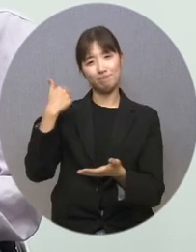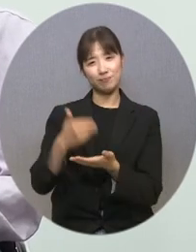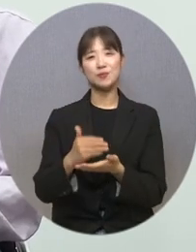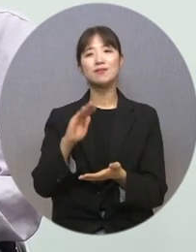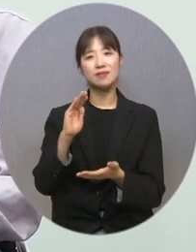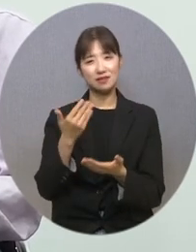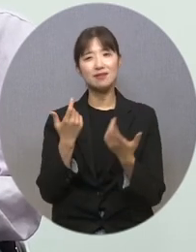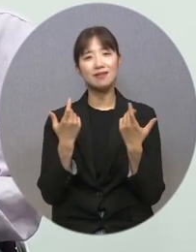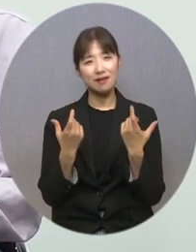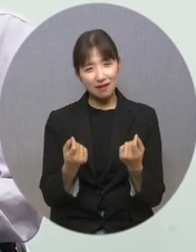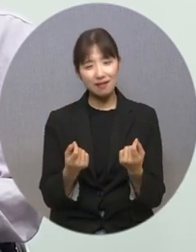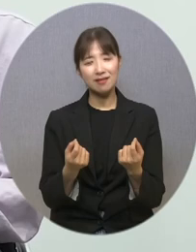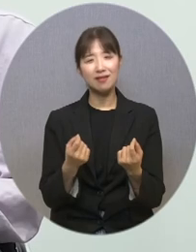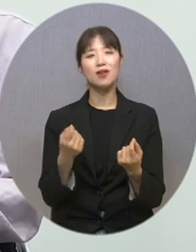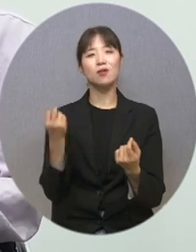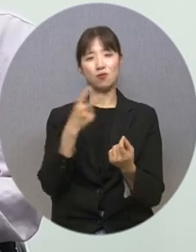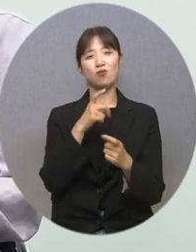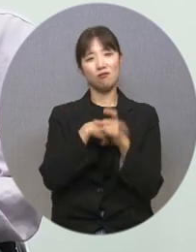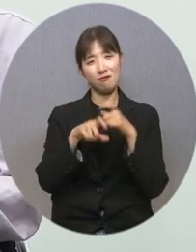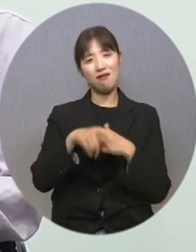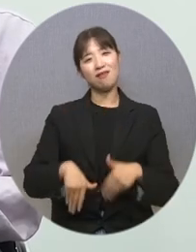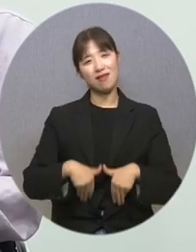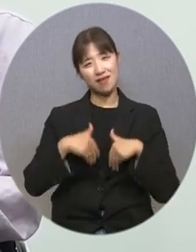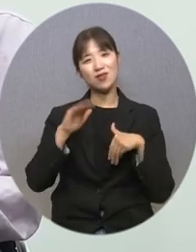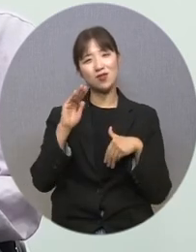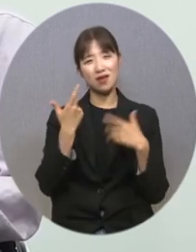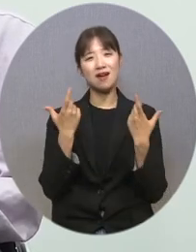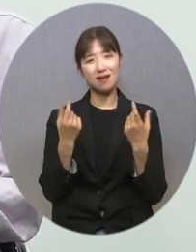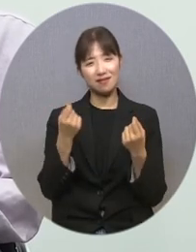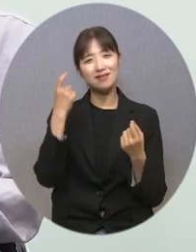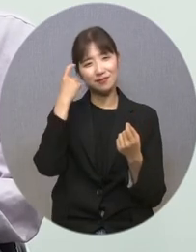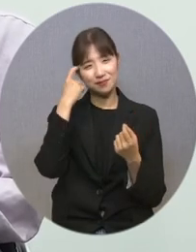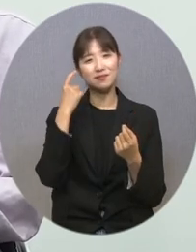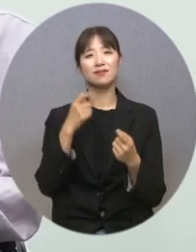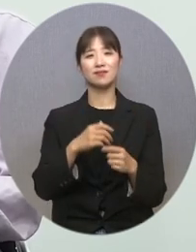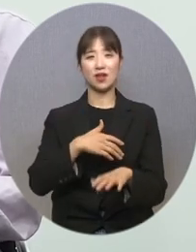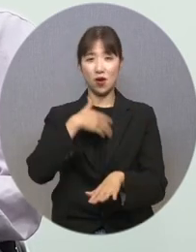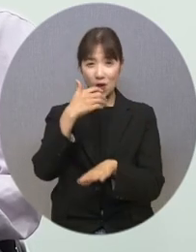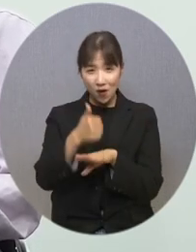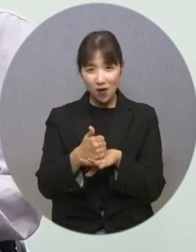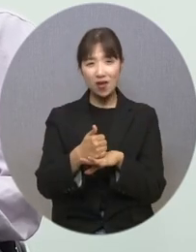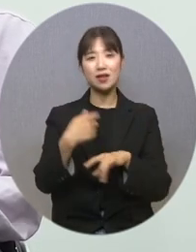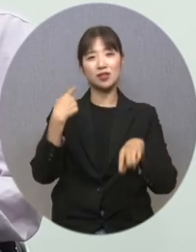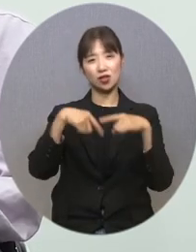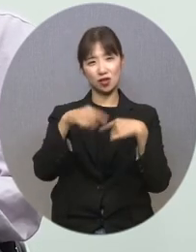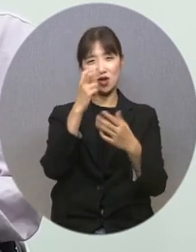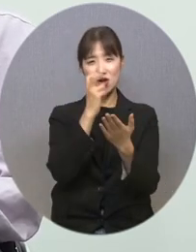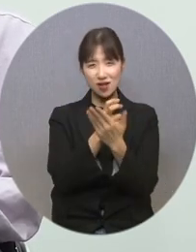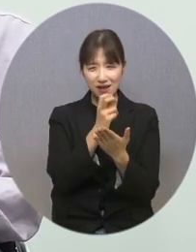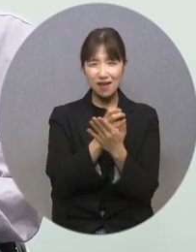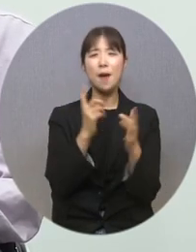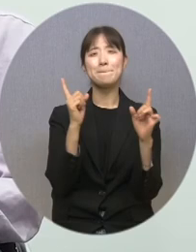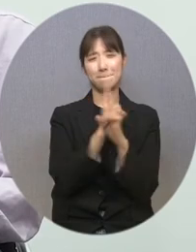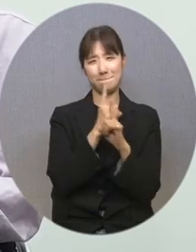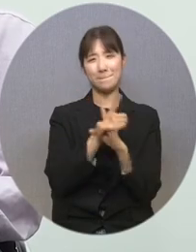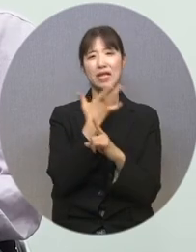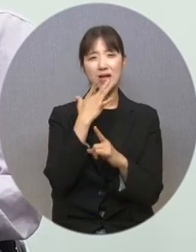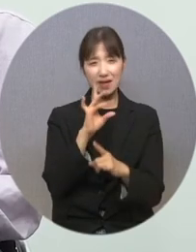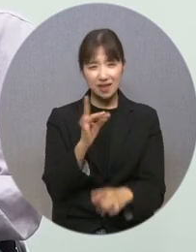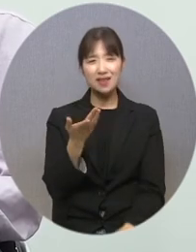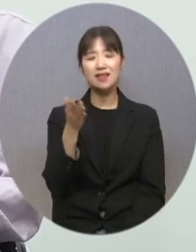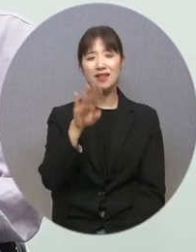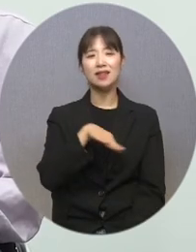샘이 되지 않을까 그래도 따뜻하지 않을까 라는 생각을 해봅니다 그래서 결론적으로 정책 채도 바뀌어야 되지만